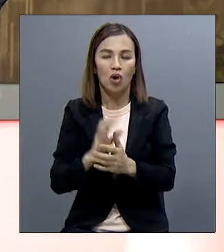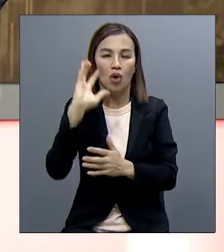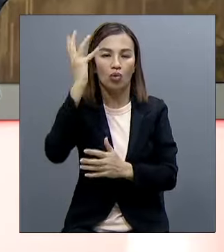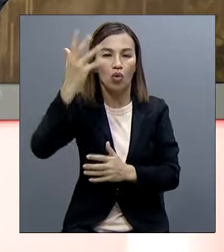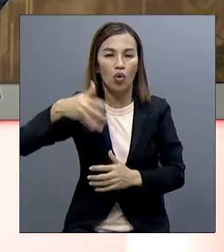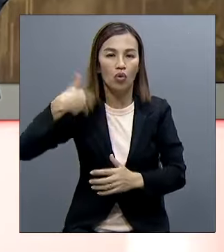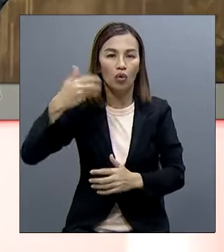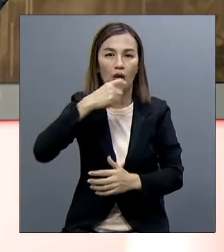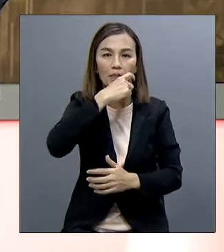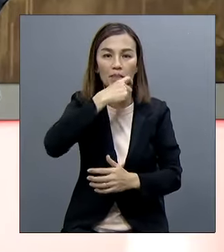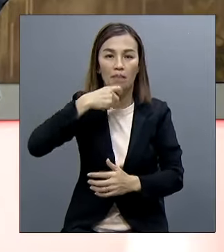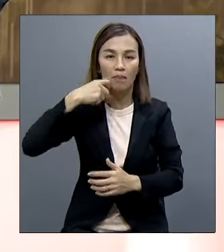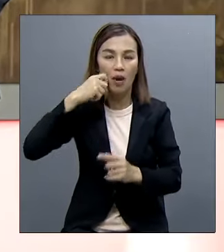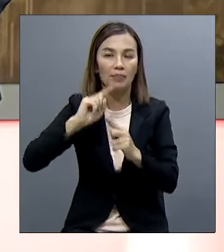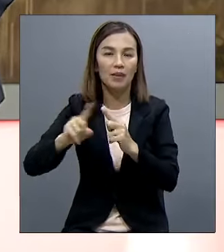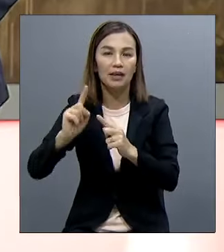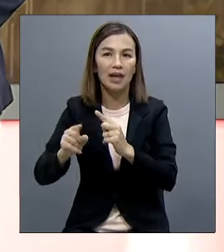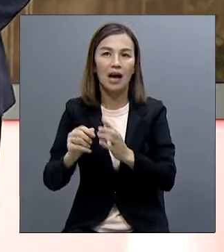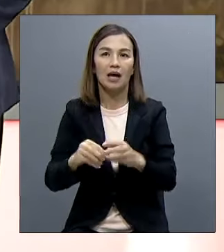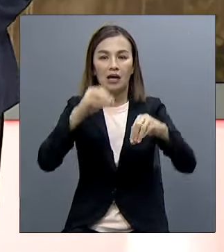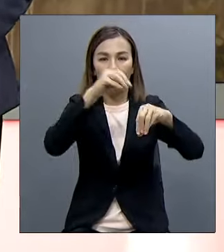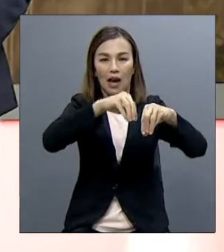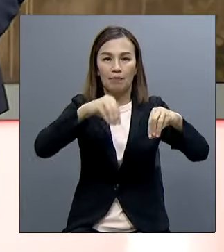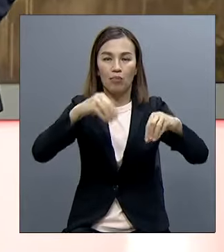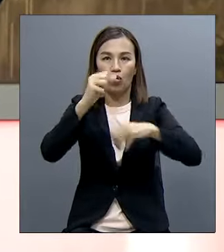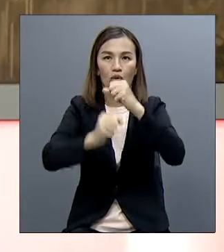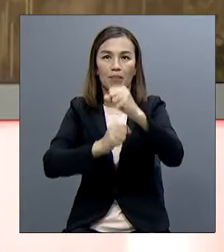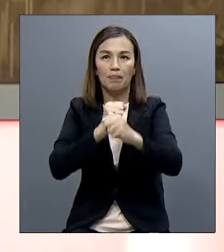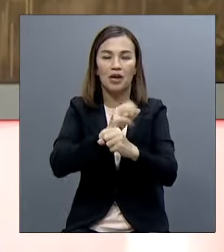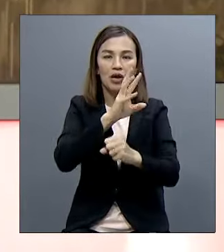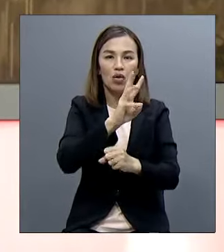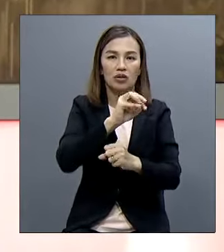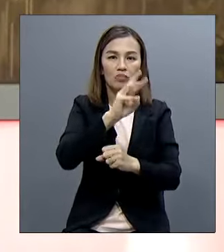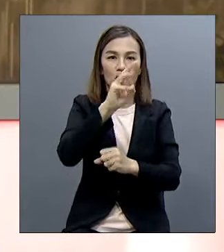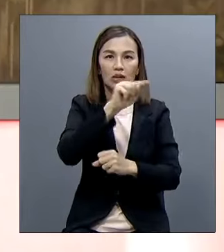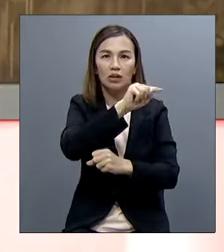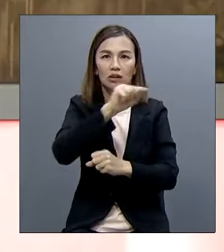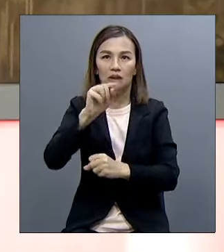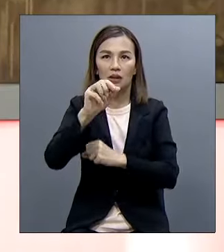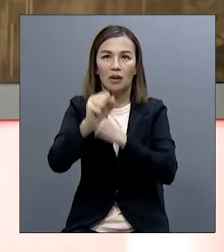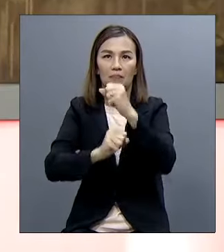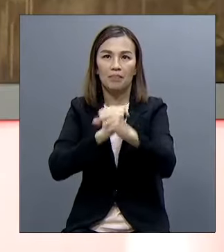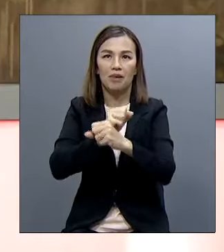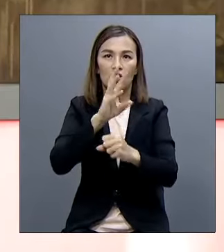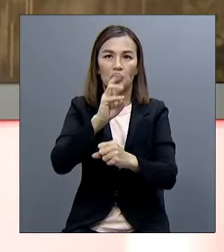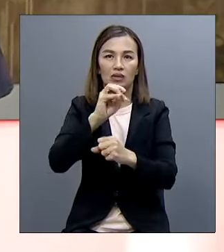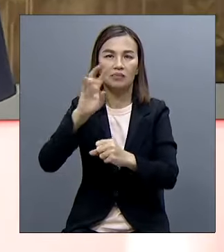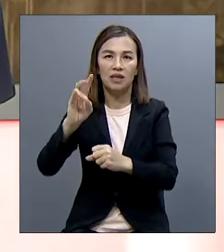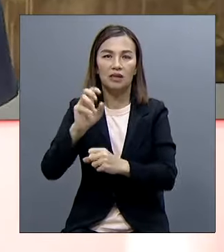กระทบจากปรากฏการณ์เอลนิโยในปีการเพาปลูก266/2นะคะสำนักงานเศรษฐกิจการเกษตรหรือว่าสสกมีการ